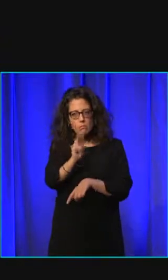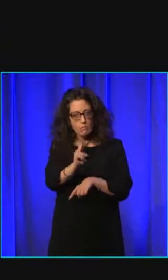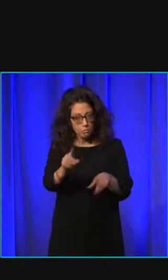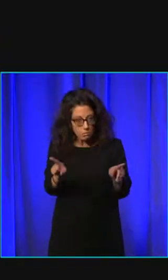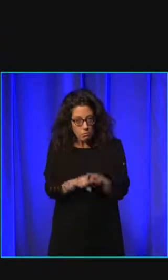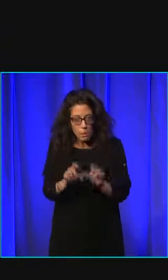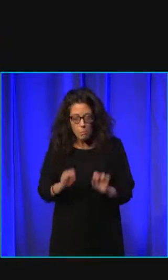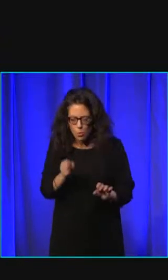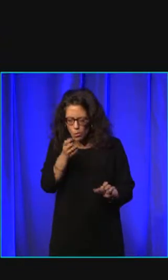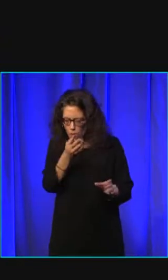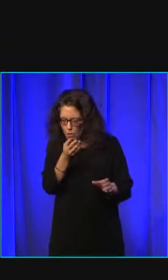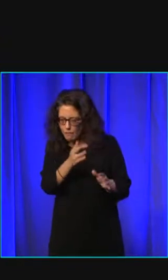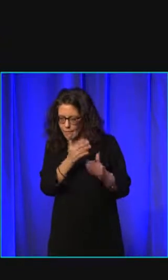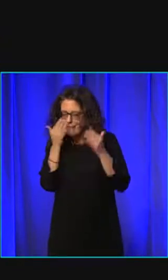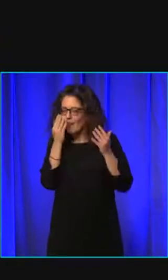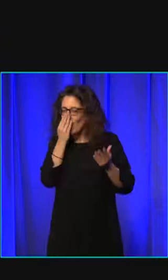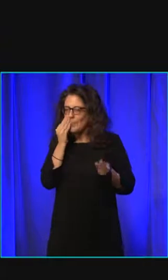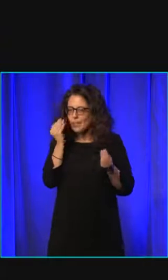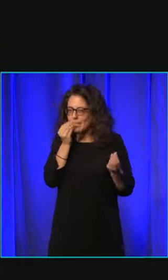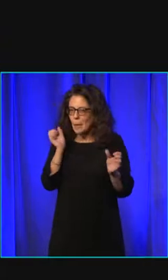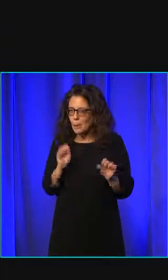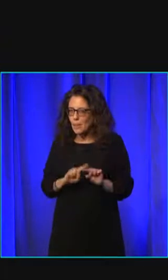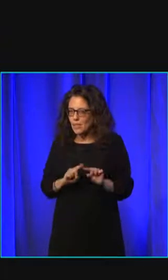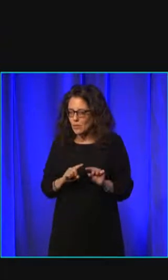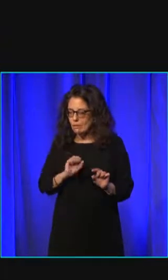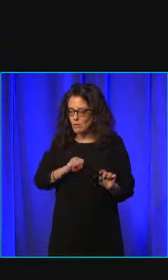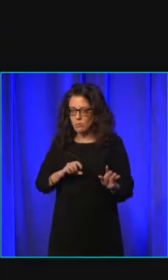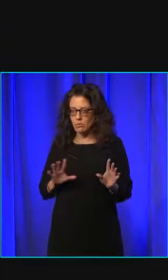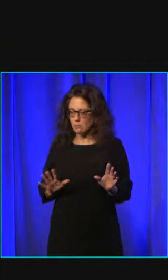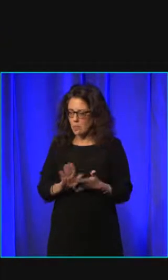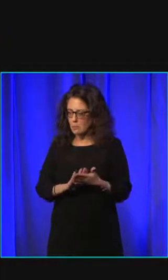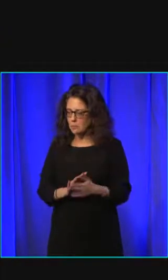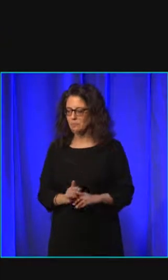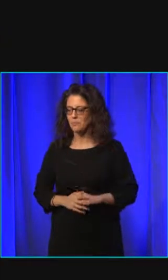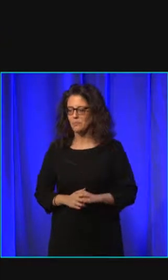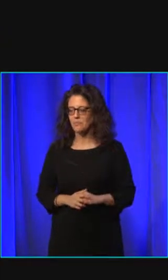également ressentir des sensations. Oups.